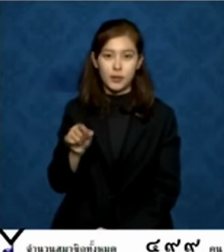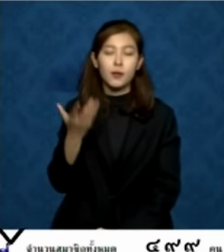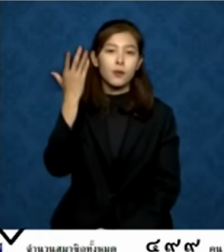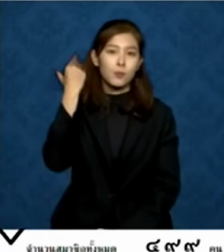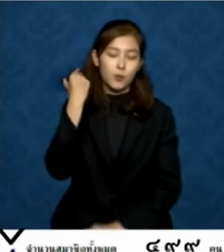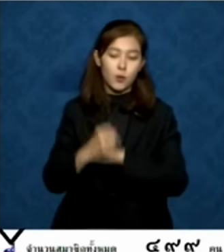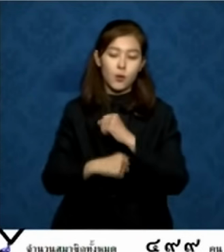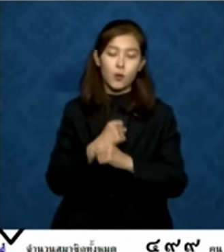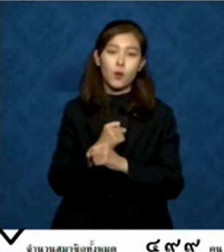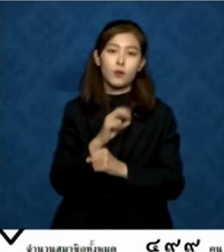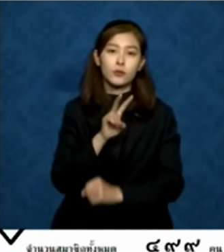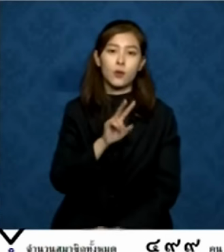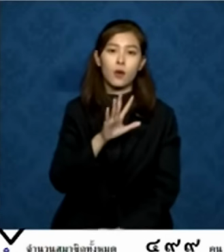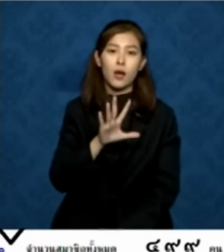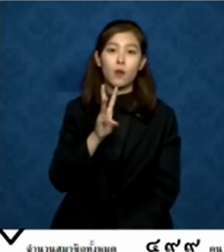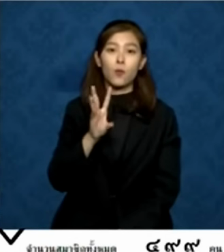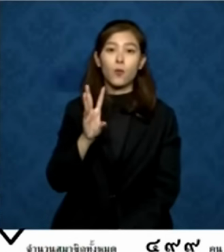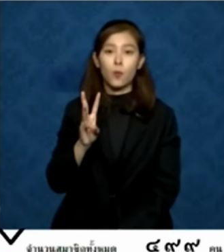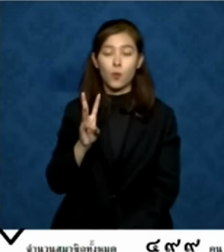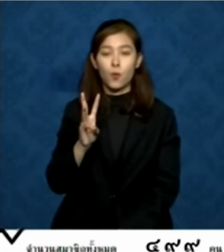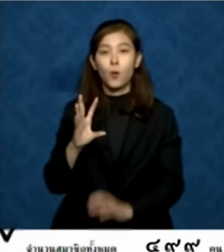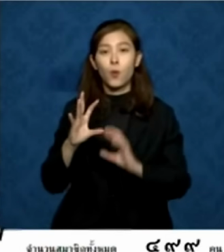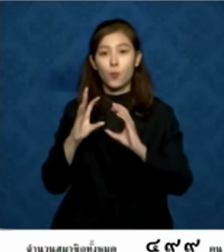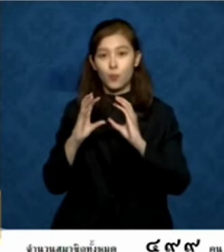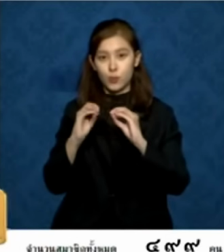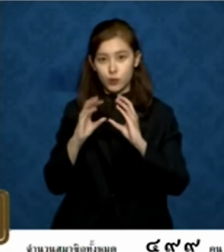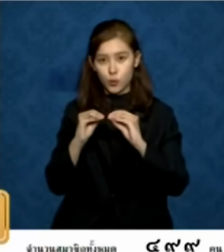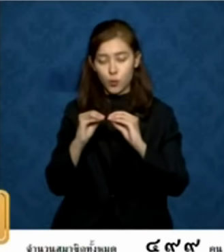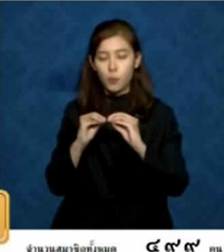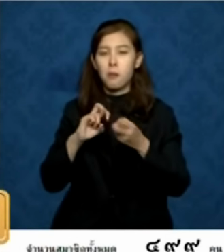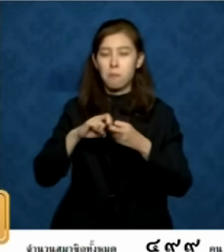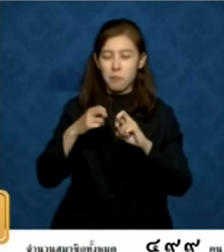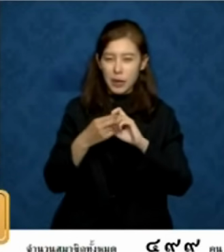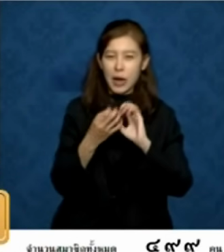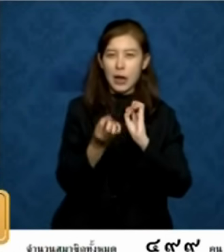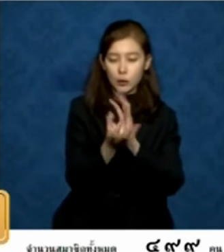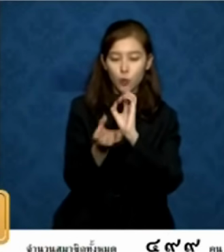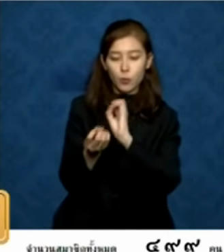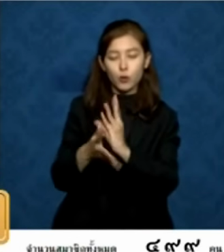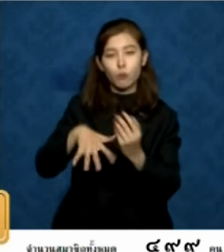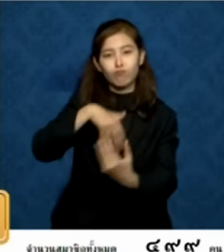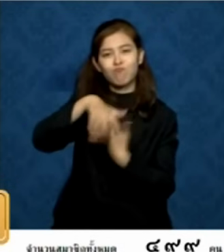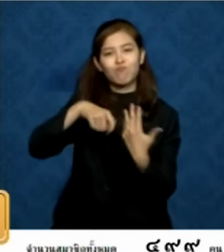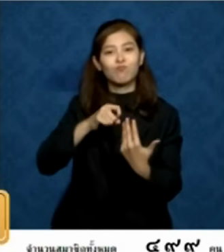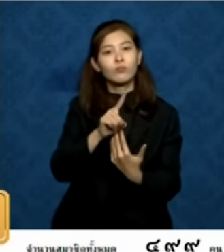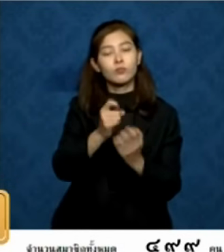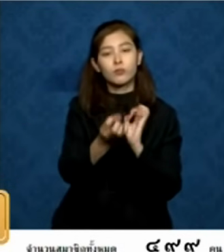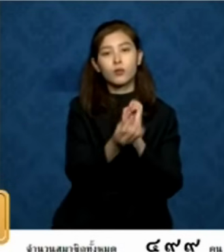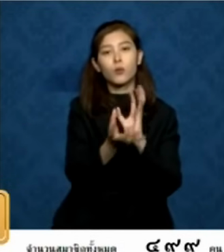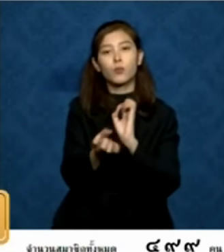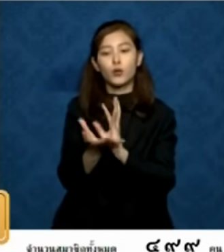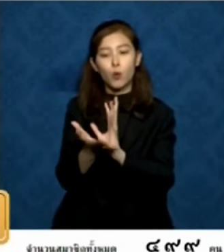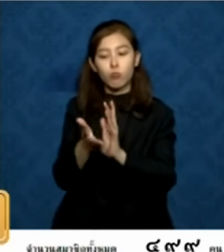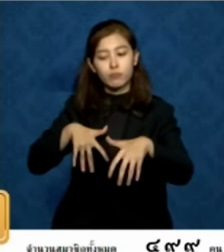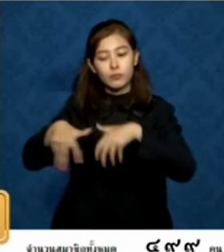อาจเป็นปัจจัยที่ส่งผลกระทบต่อการฟื้นตัวของเศรษฐกิจและความเป็นอยู่ของประชาชนอัตราเงิน